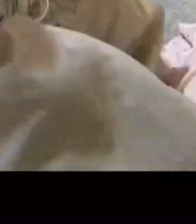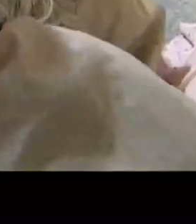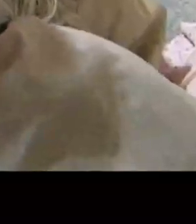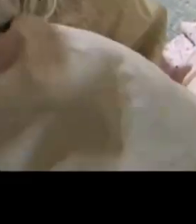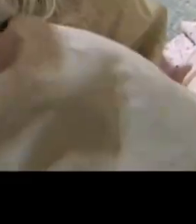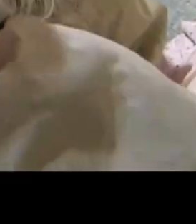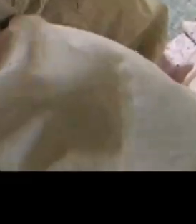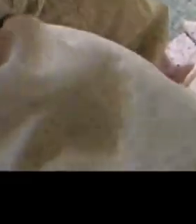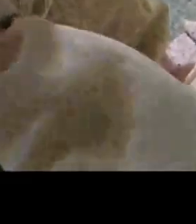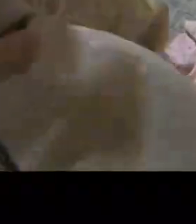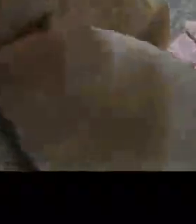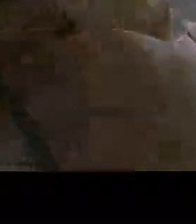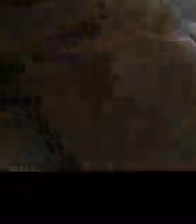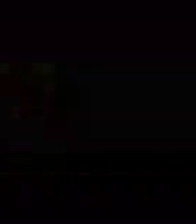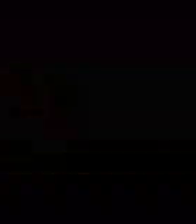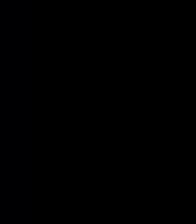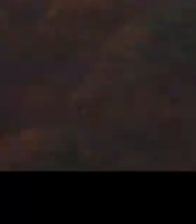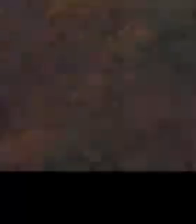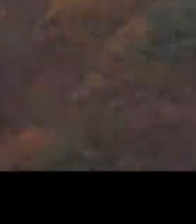생각을 가끔 하죠.